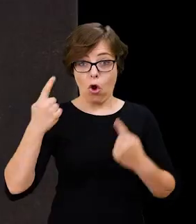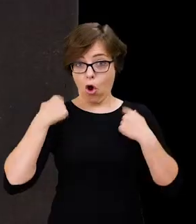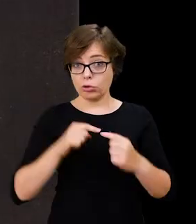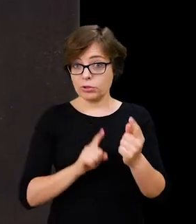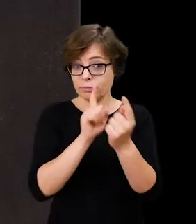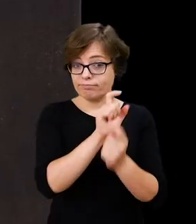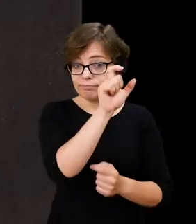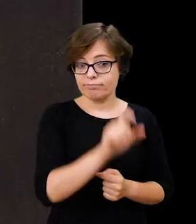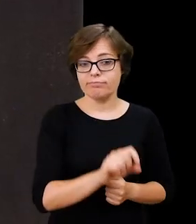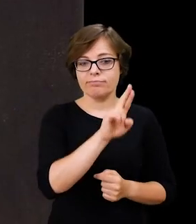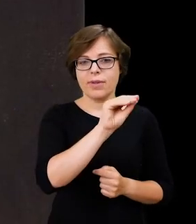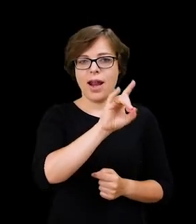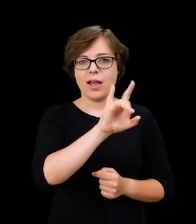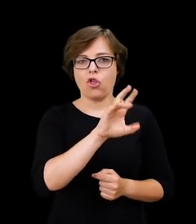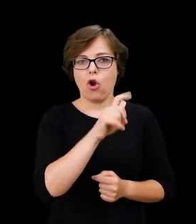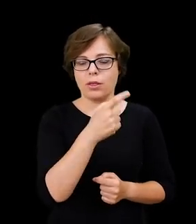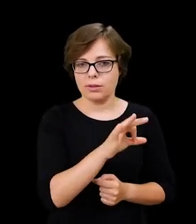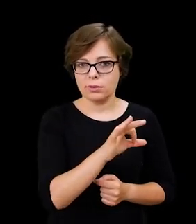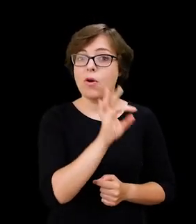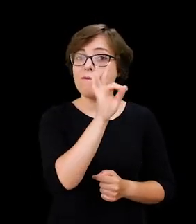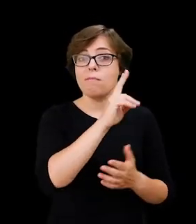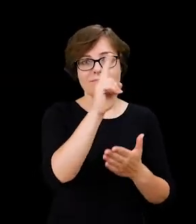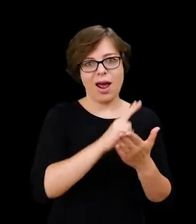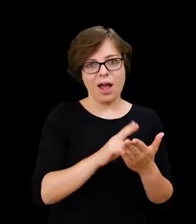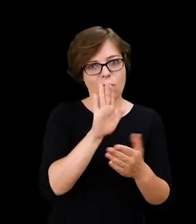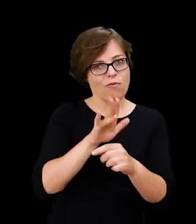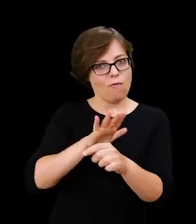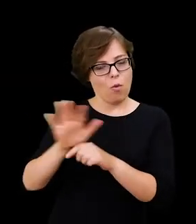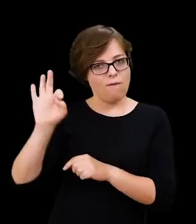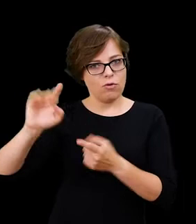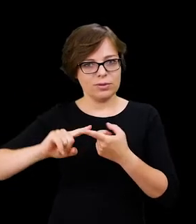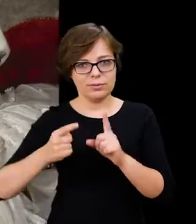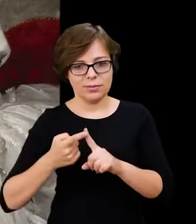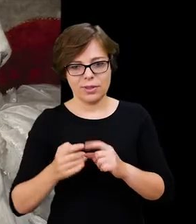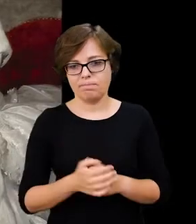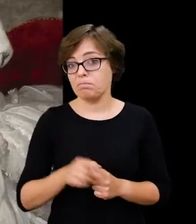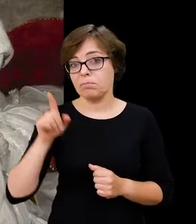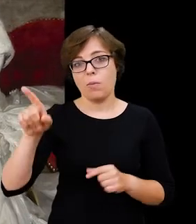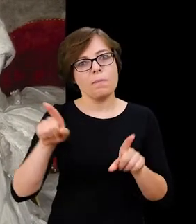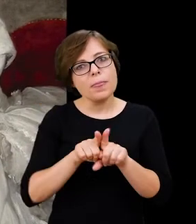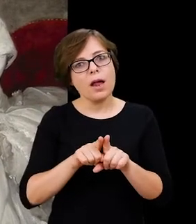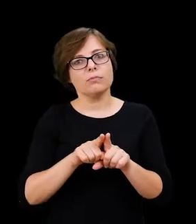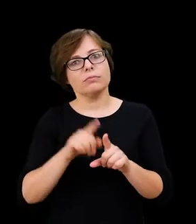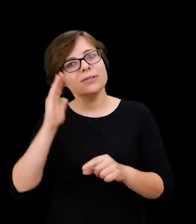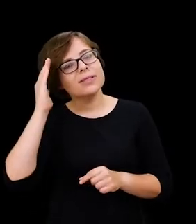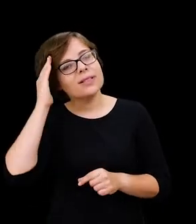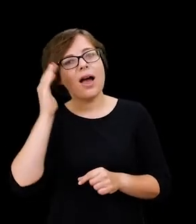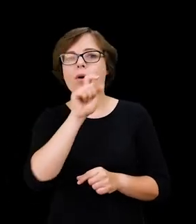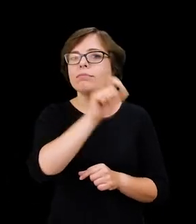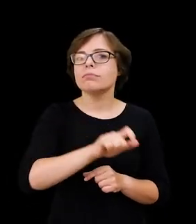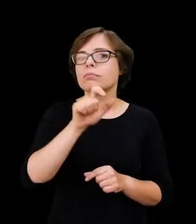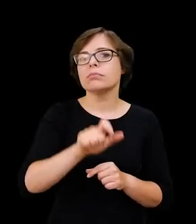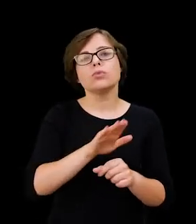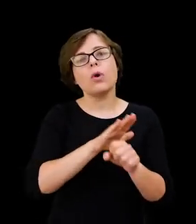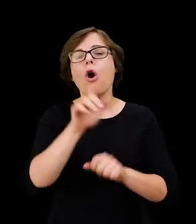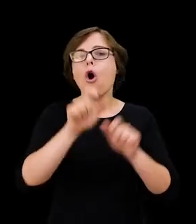Znała osobiście Sir Joshua Reynoldsa, którego malarstwo silnie na nią wpłynęło. Znała wielkich starożytników,